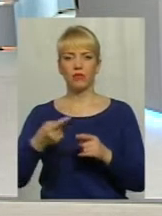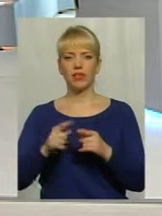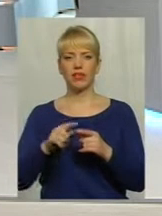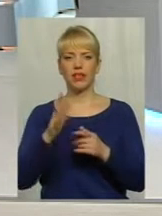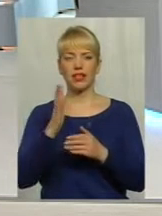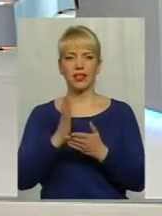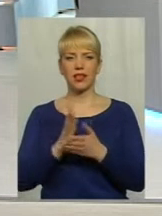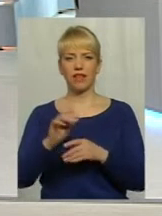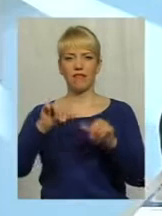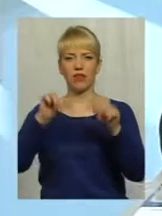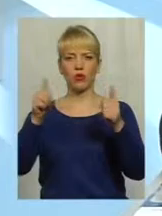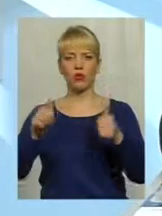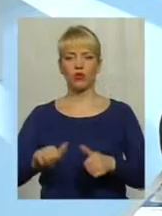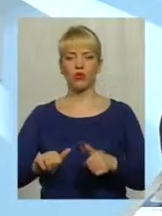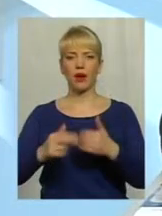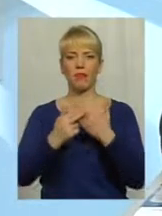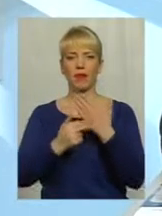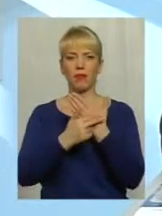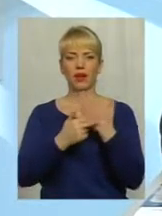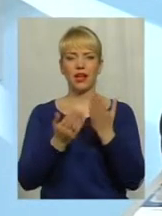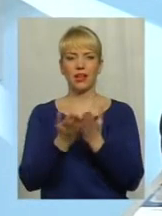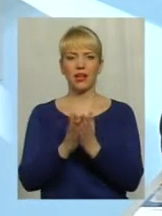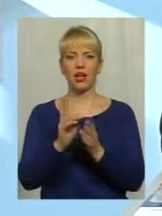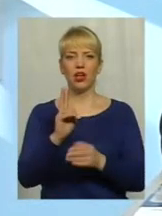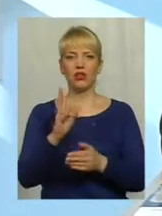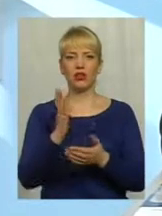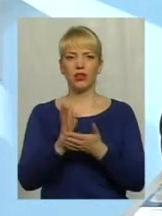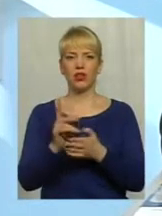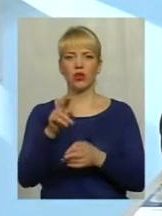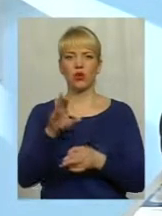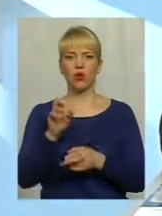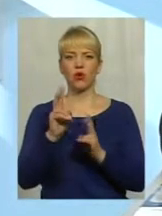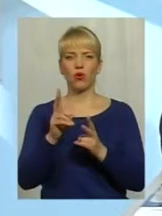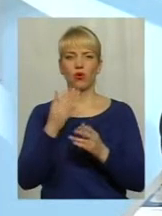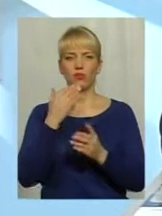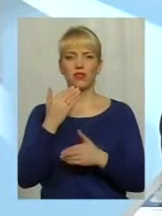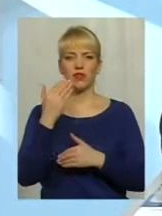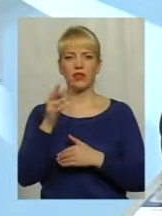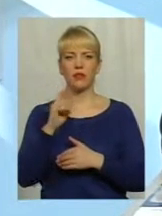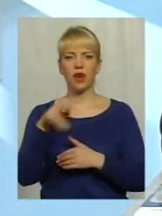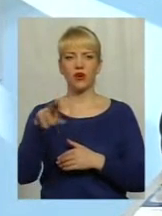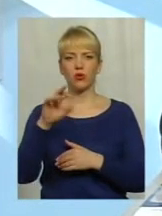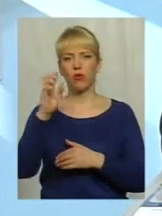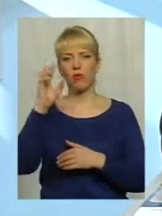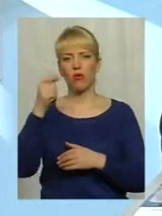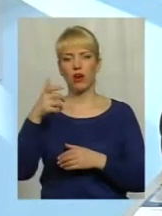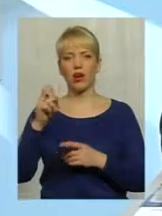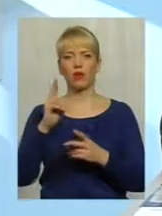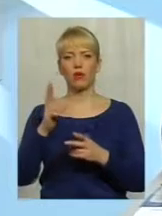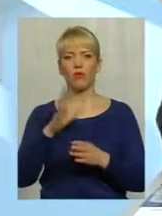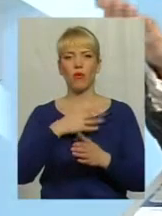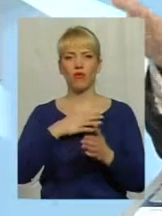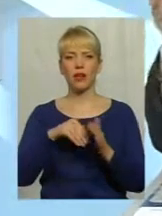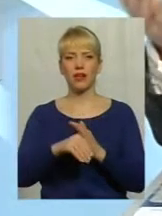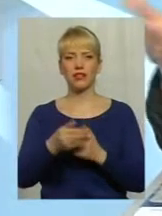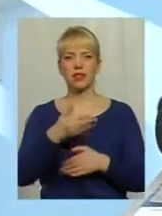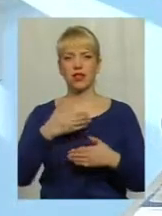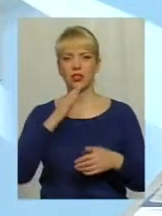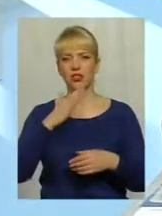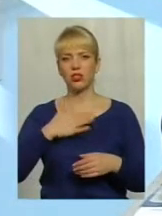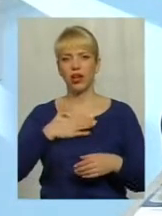сказати, фігурою біблійною, і той, хто є, до кого ми звертаємося, як до Бога, той, хто помер за наші гріхи найперше на Голгофі, Великий День,